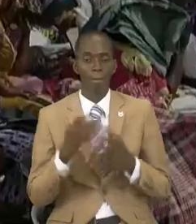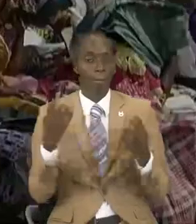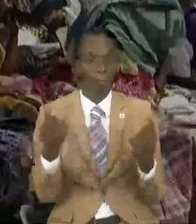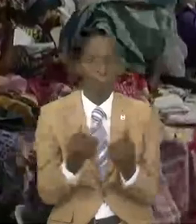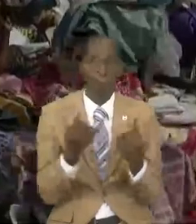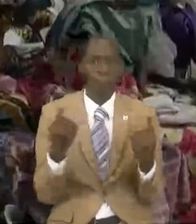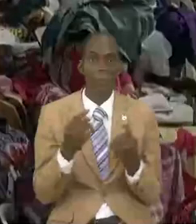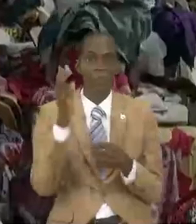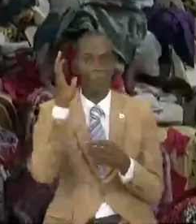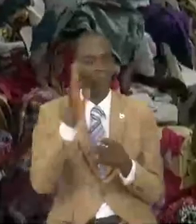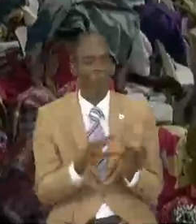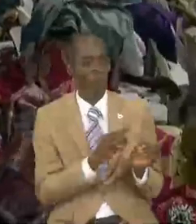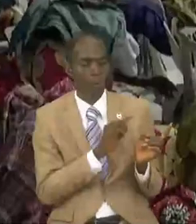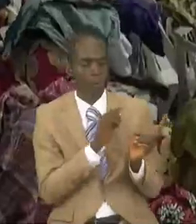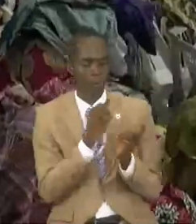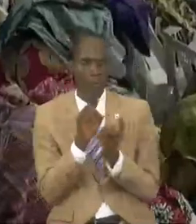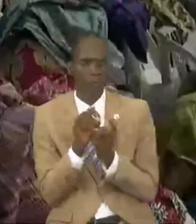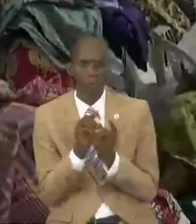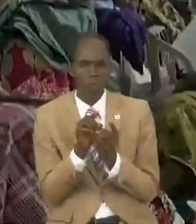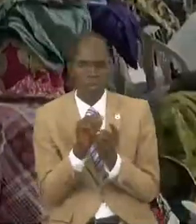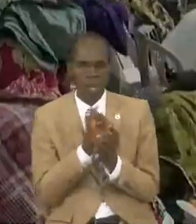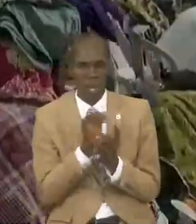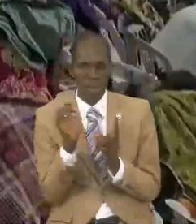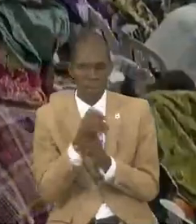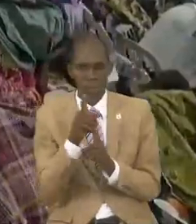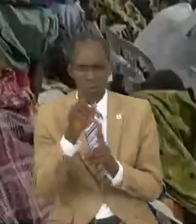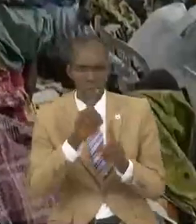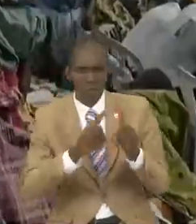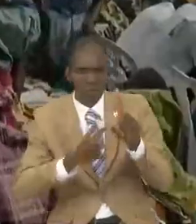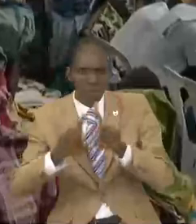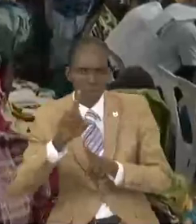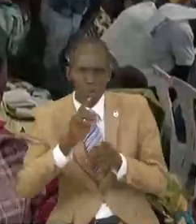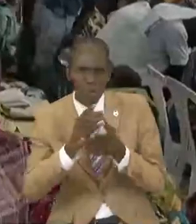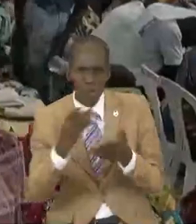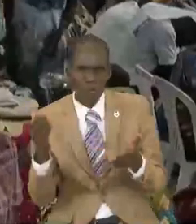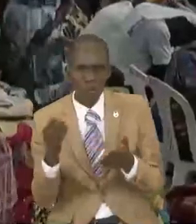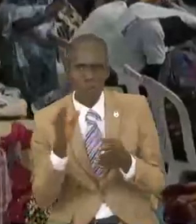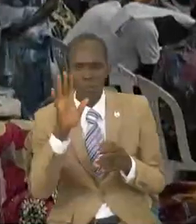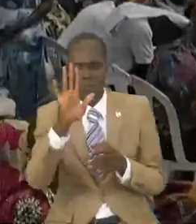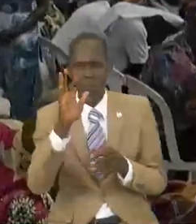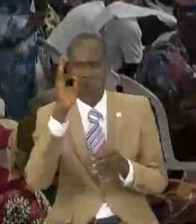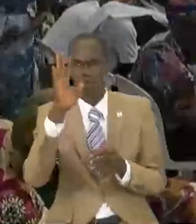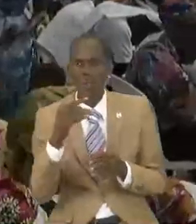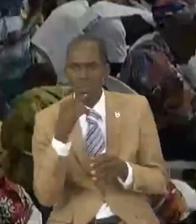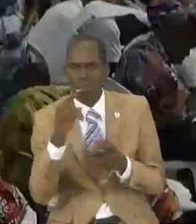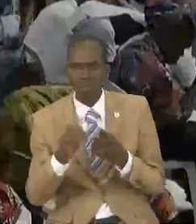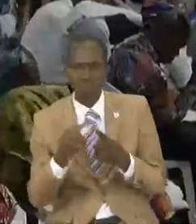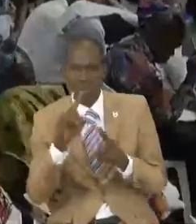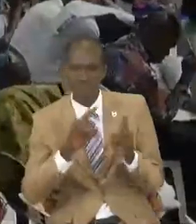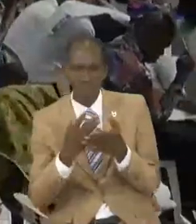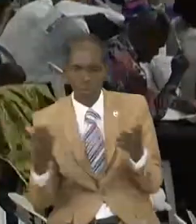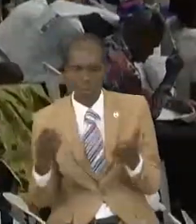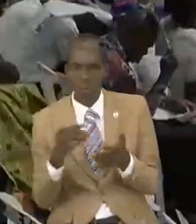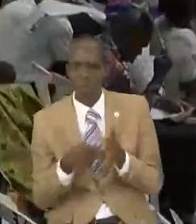Le péché va venir te dire que, mais est-ce que je t'ai entendu dire devant ton pasteur que tu ne vas